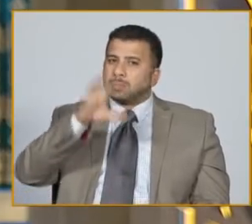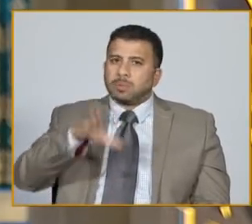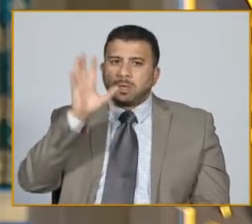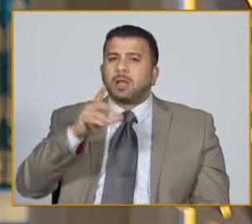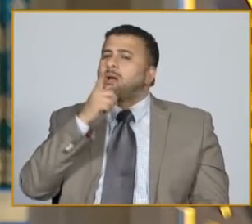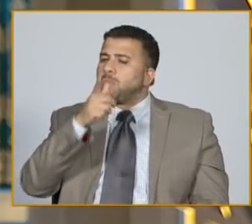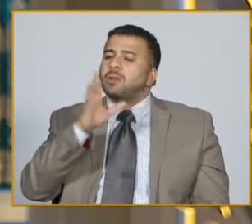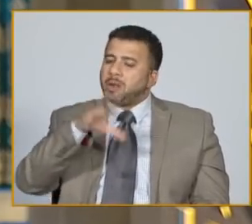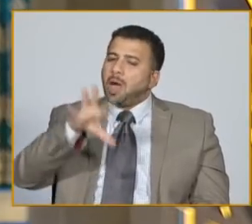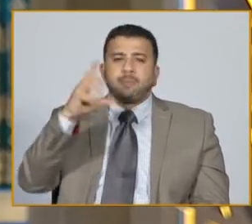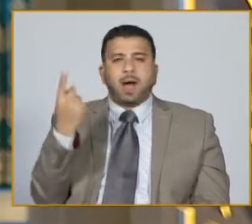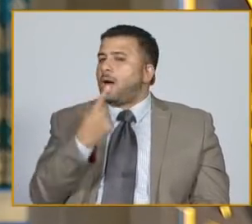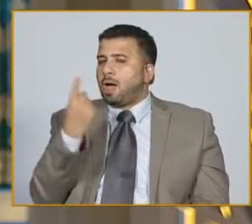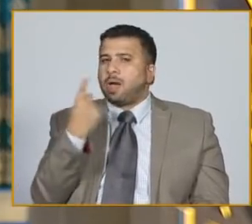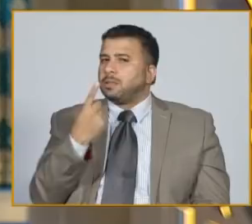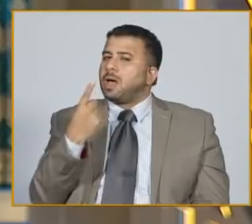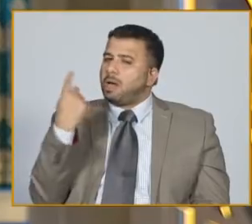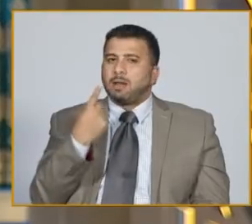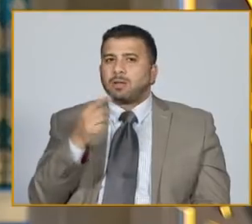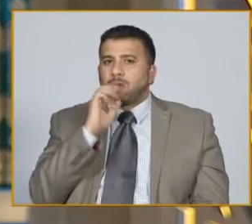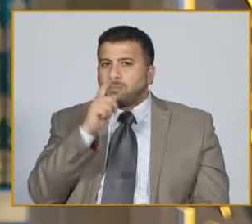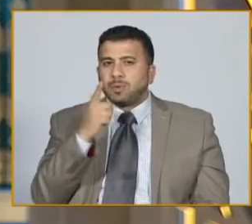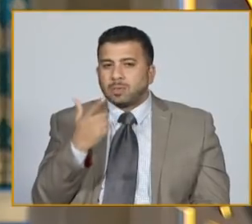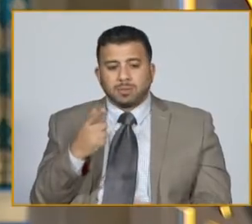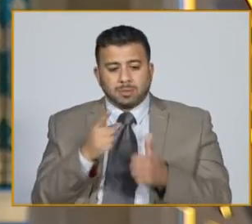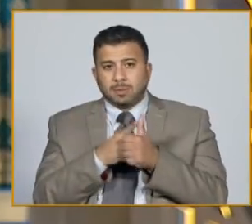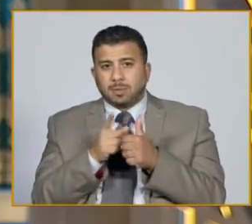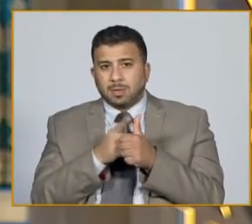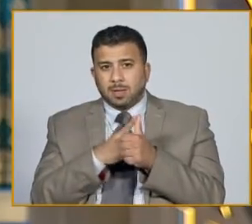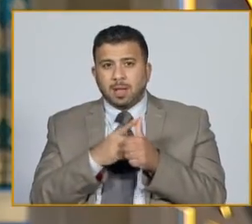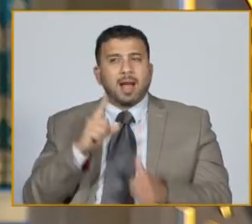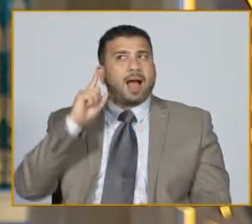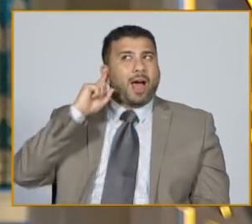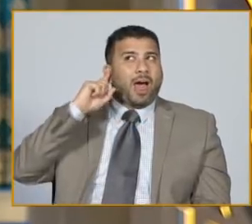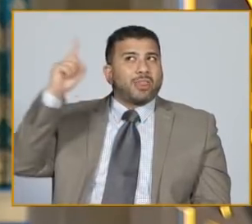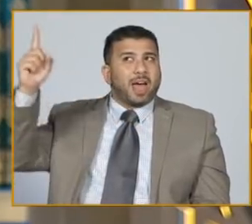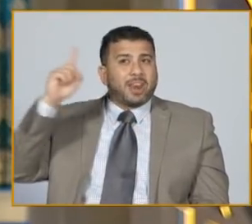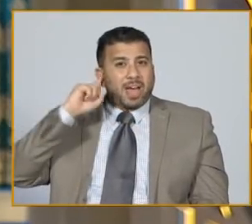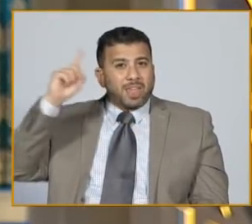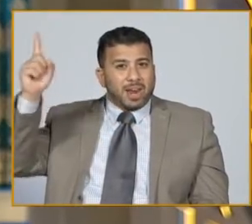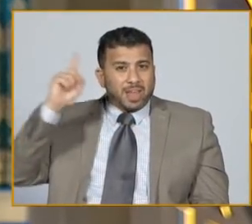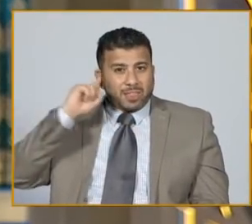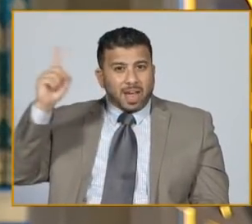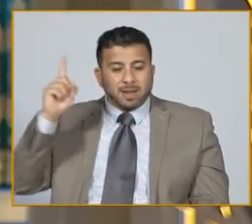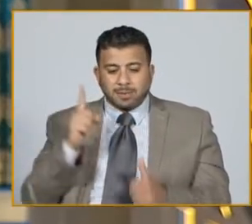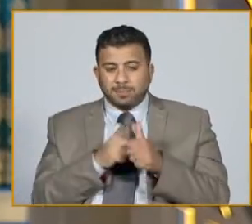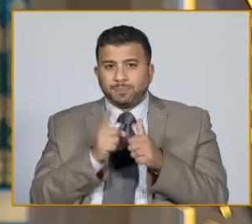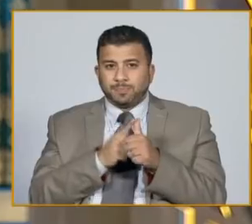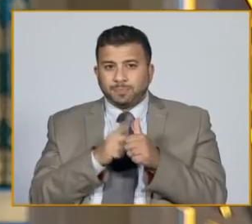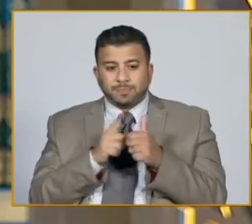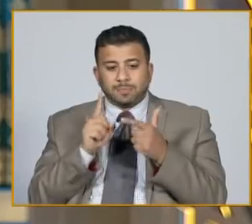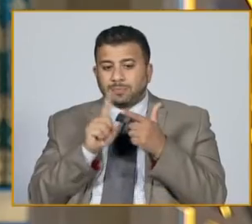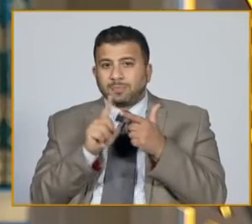لمن شاء. والمقصود بالأذانين الأذان الأول اللي هو النداء بدخول الوقت، والثاني إقامة